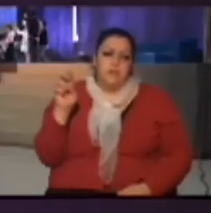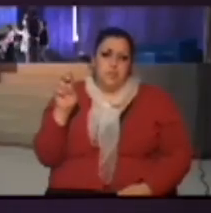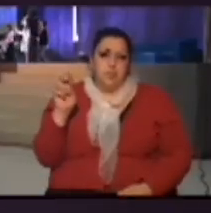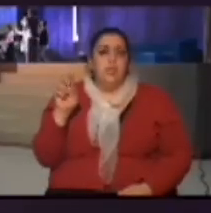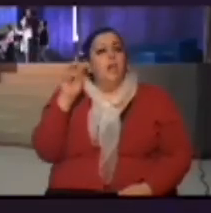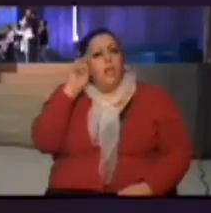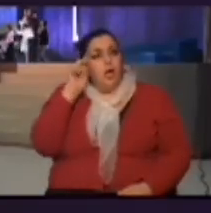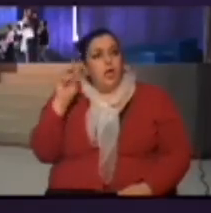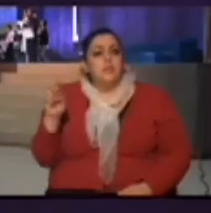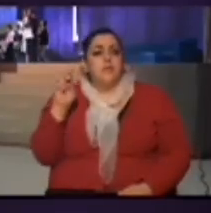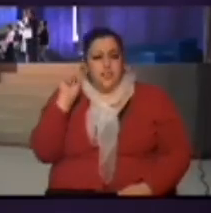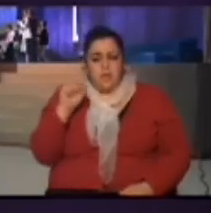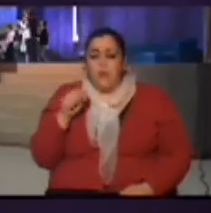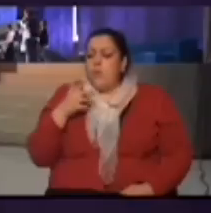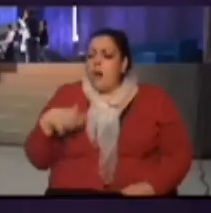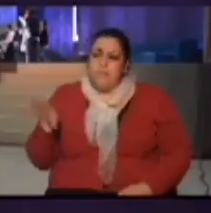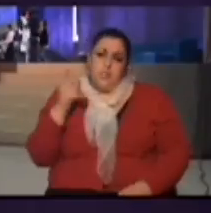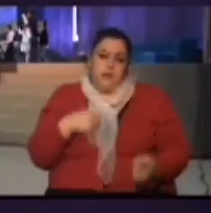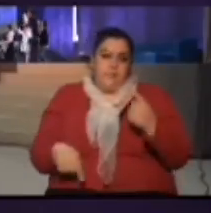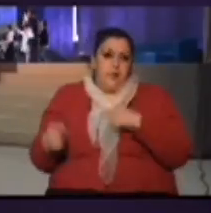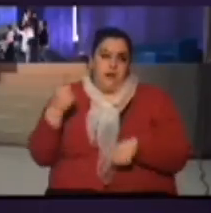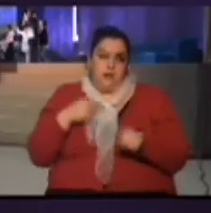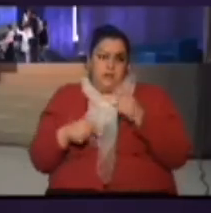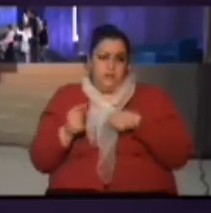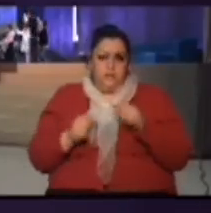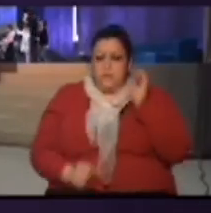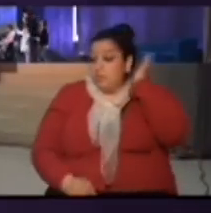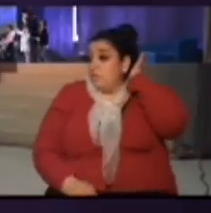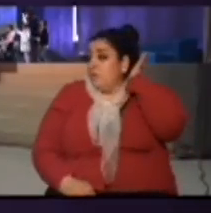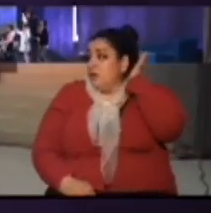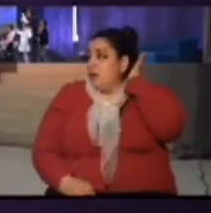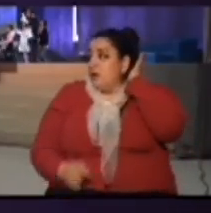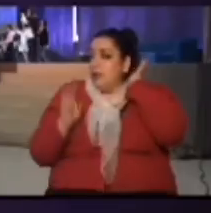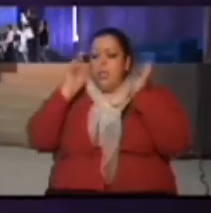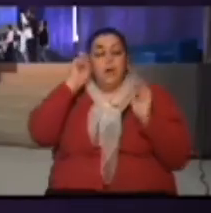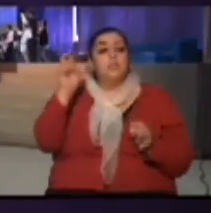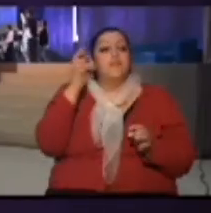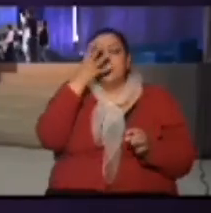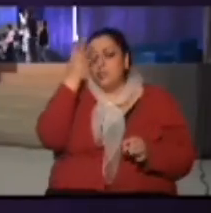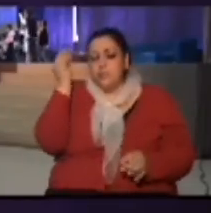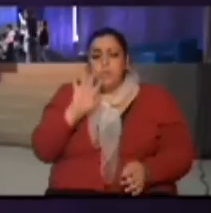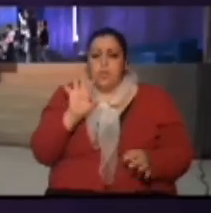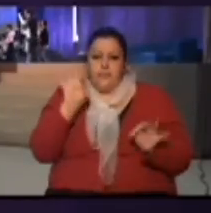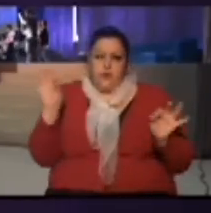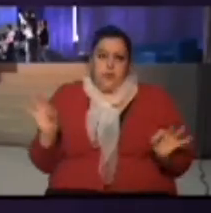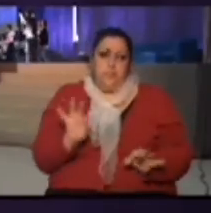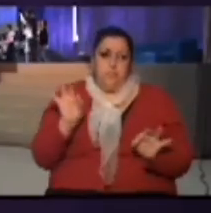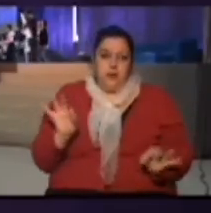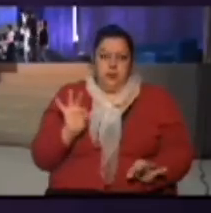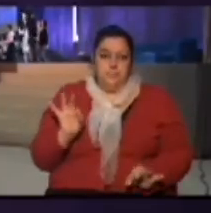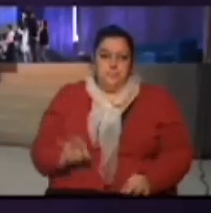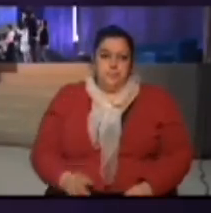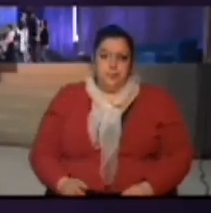Աստված վերականգնող Աստված Աստված չի մոռացել ոչինչ